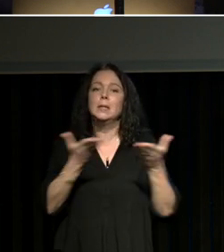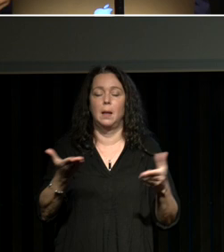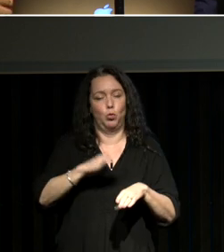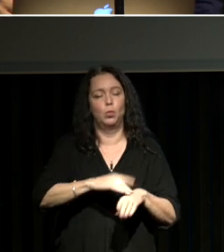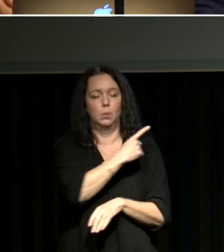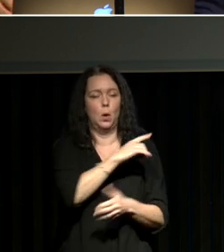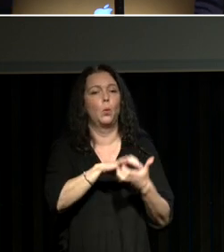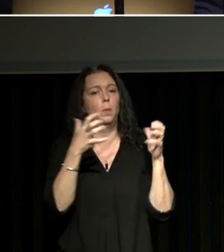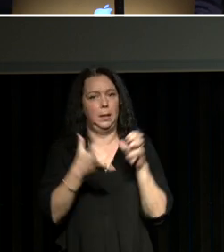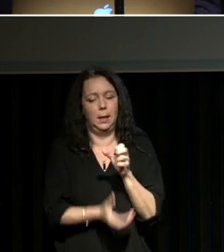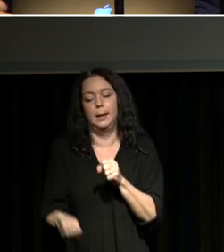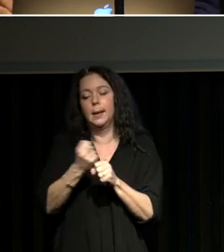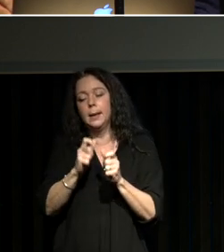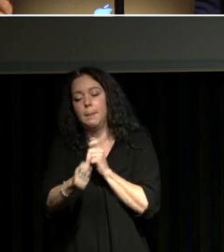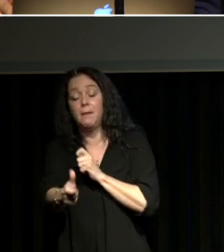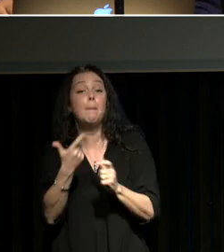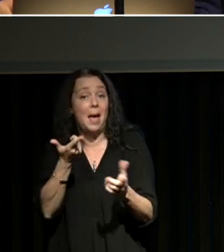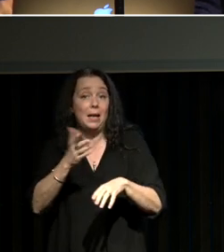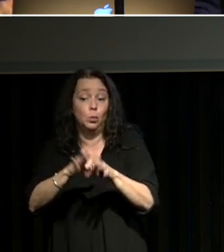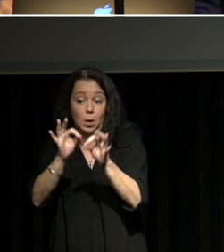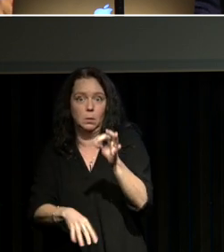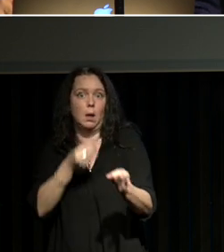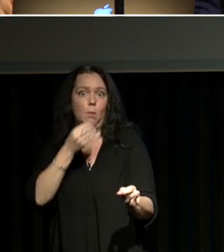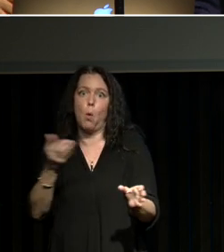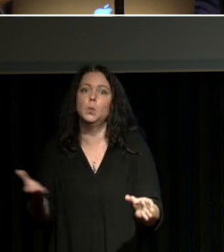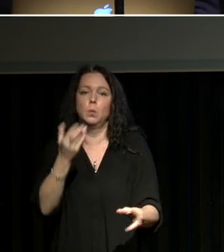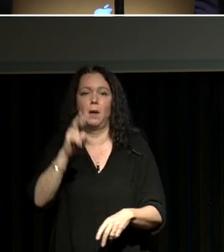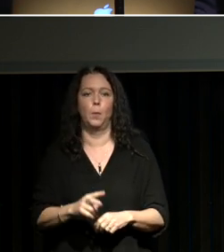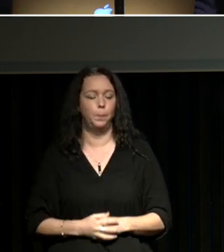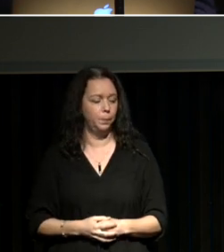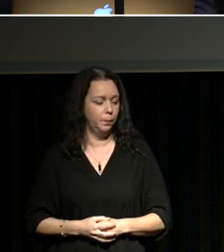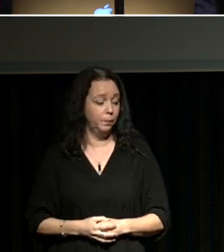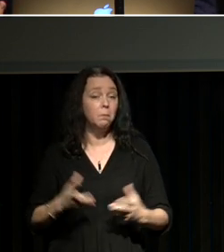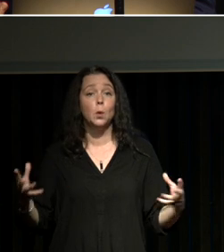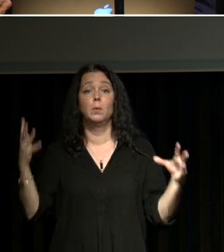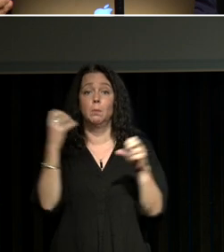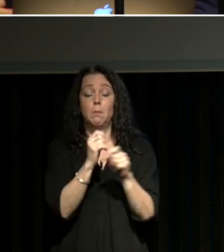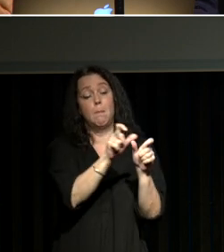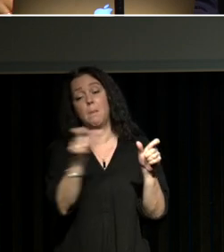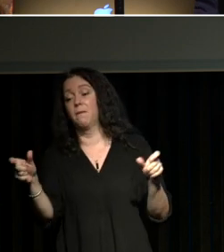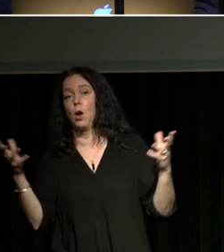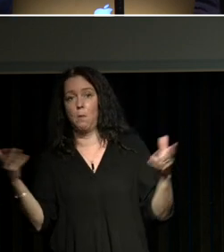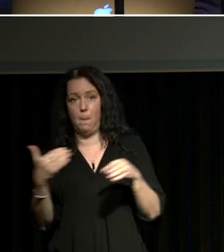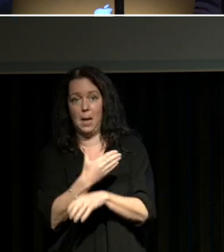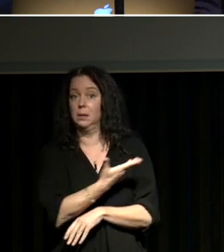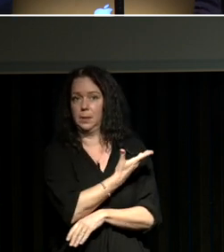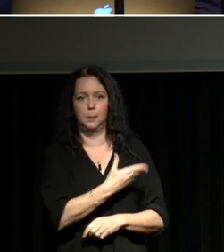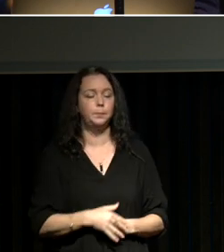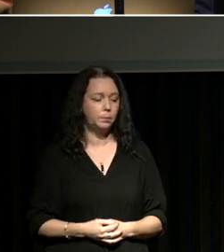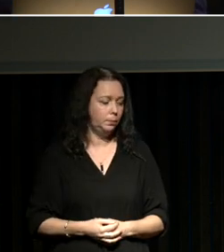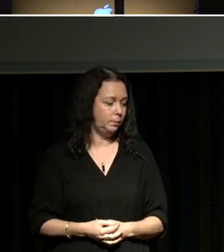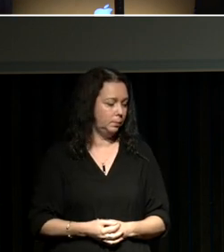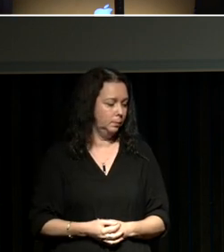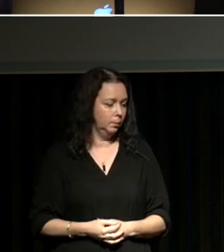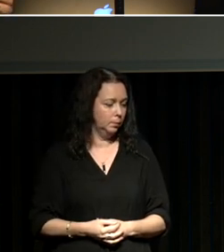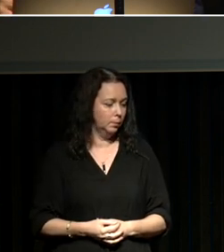même. Mais ça donne du coup d'excellents résultats. Si on résume le processus, ça se passe à peu près comme ça. Ça se passe